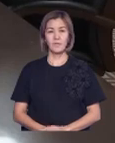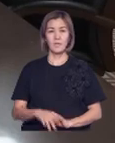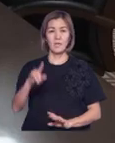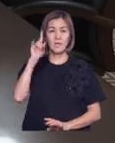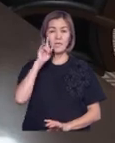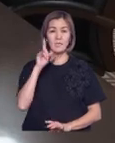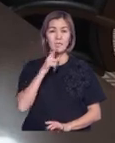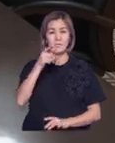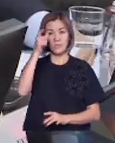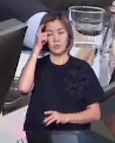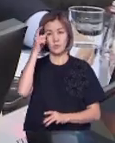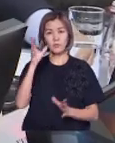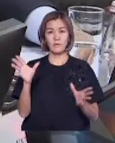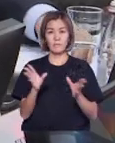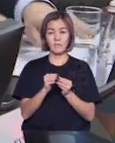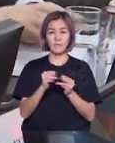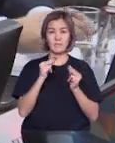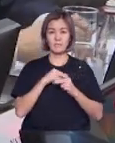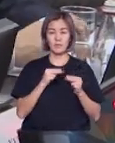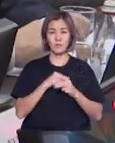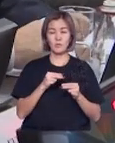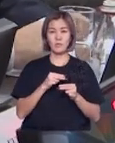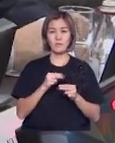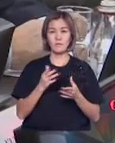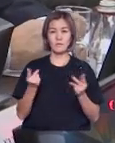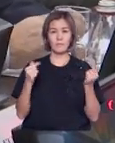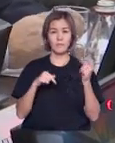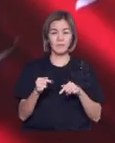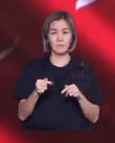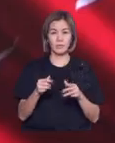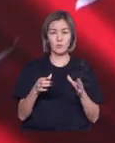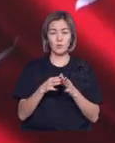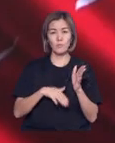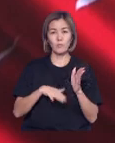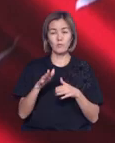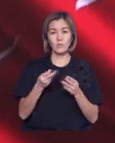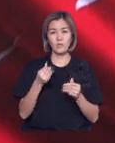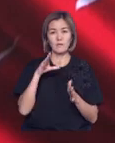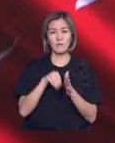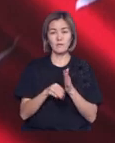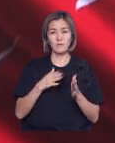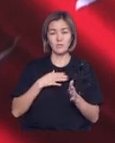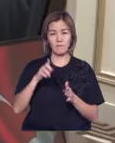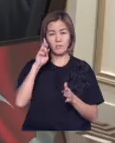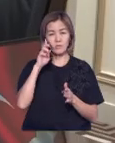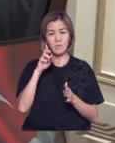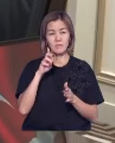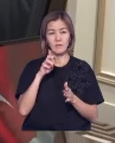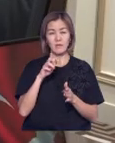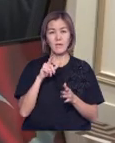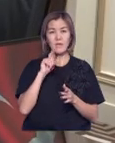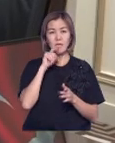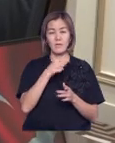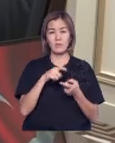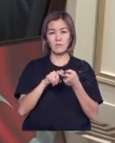Казахстан и Турция ведут весьма тесное сотрудничество. Страна-партнер входит в топ-10 крупнейших инвесторов нашего государства. Следовательно,